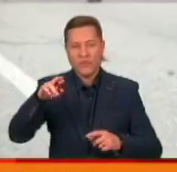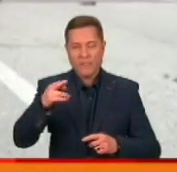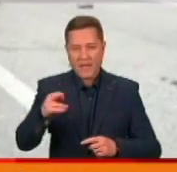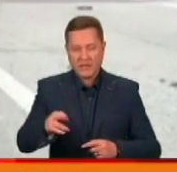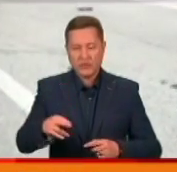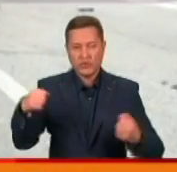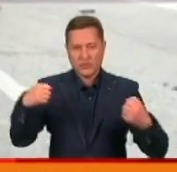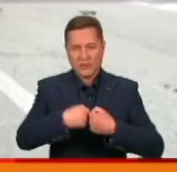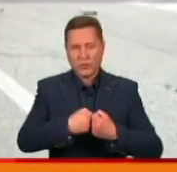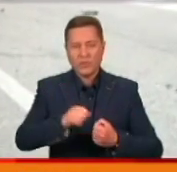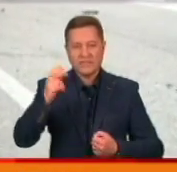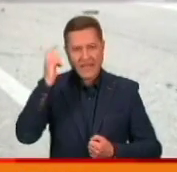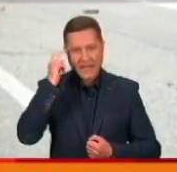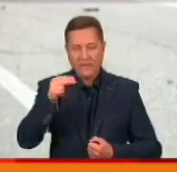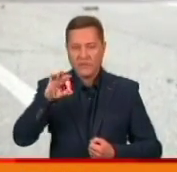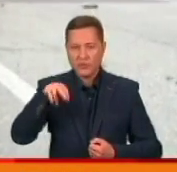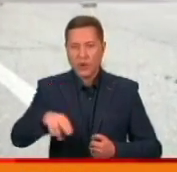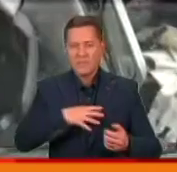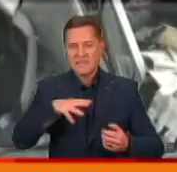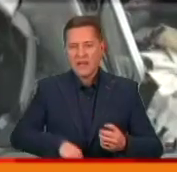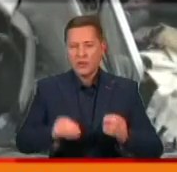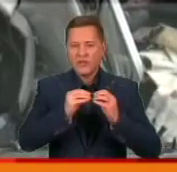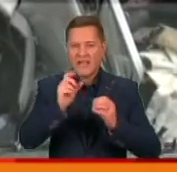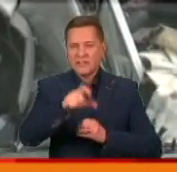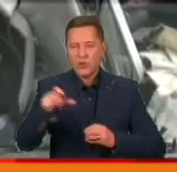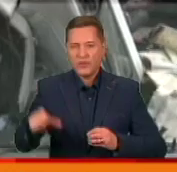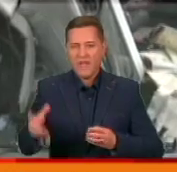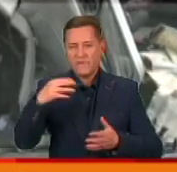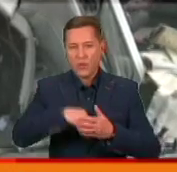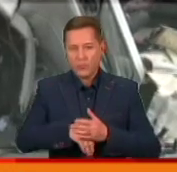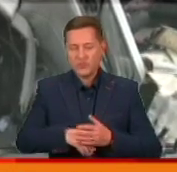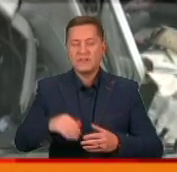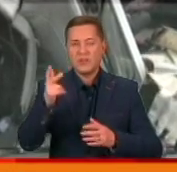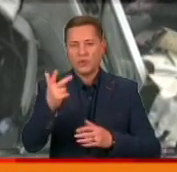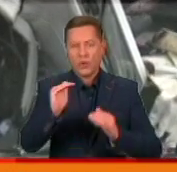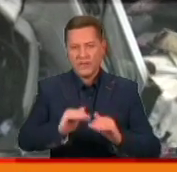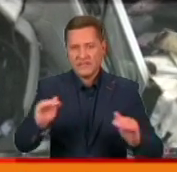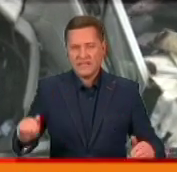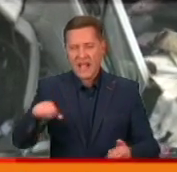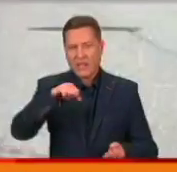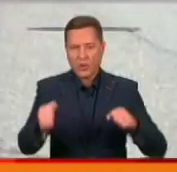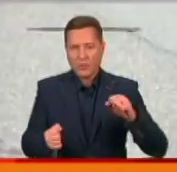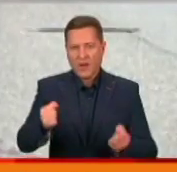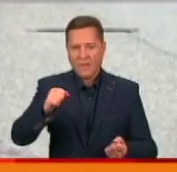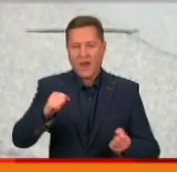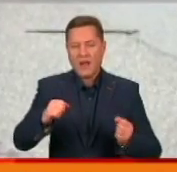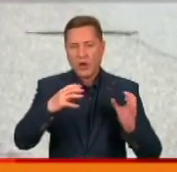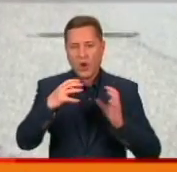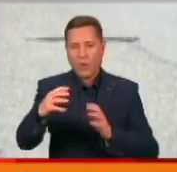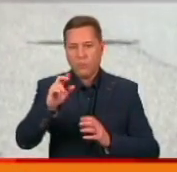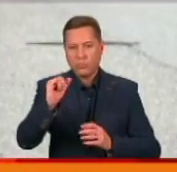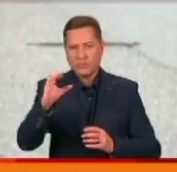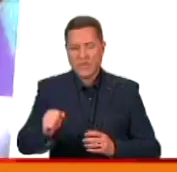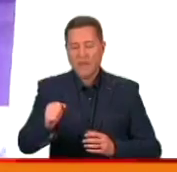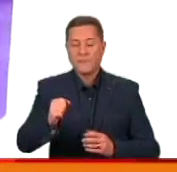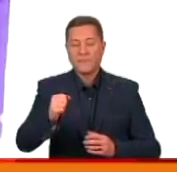трасі Київ-Чоп. Унаслідок ДТП тоді загинуло 10 людей, у тому числі 3 дітей та кермувальник буса. Ще 9